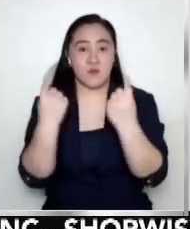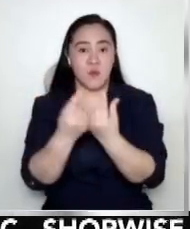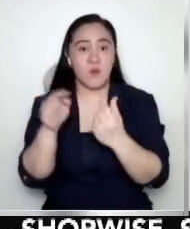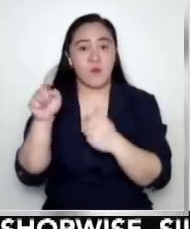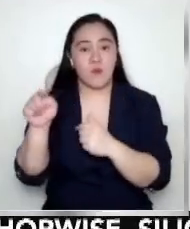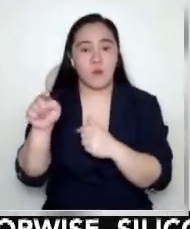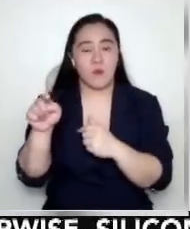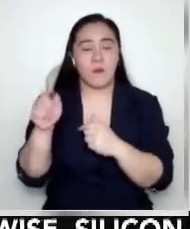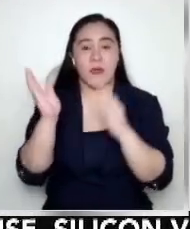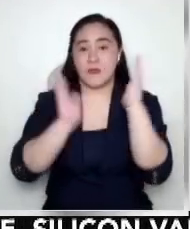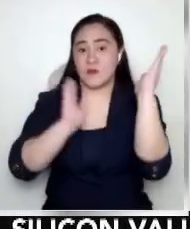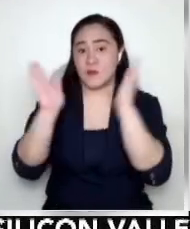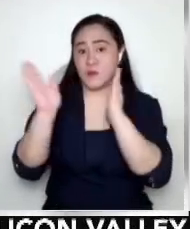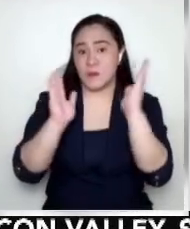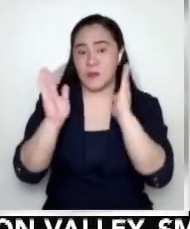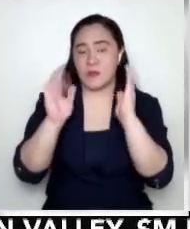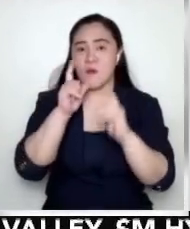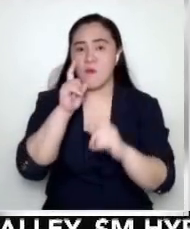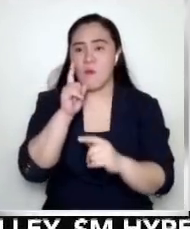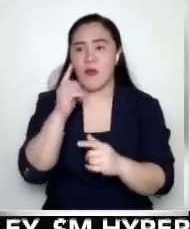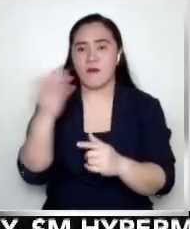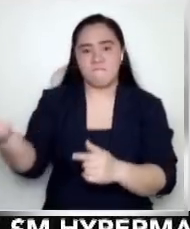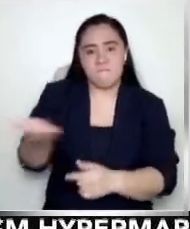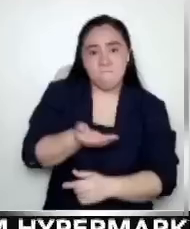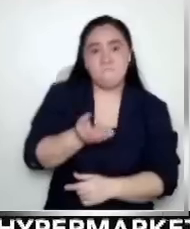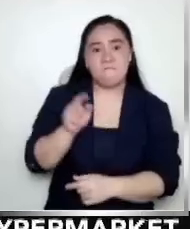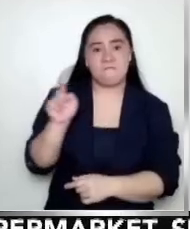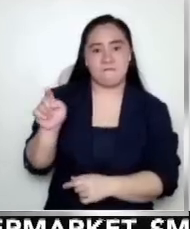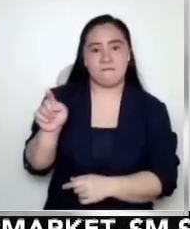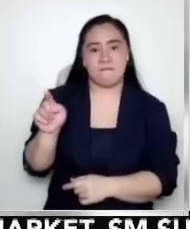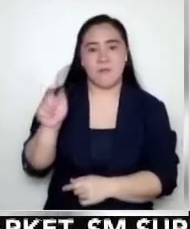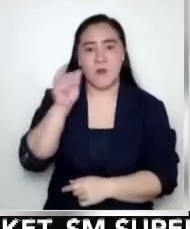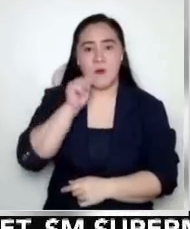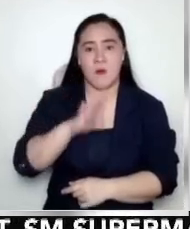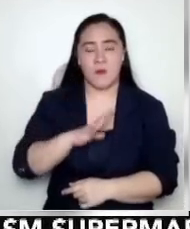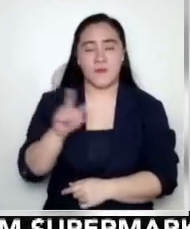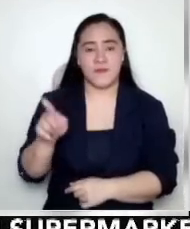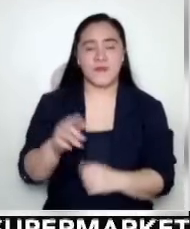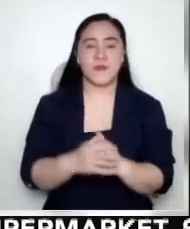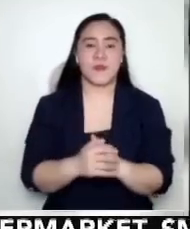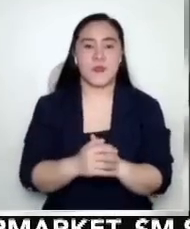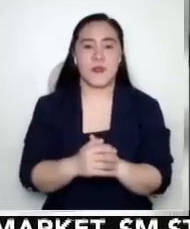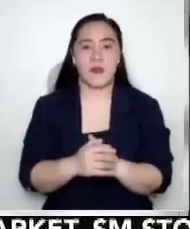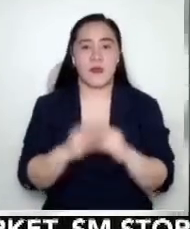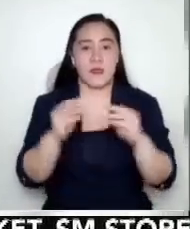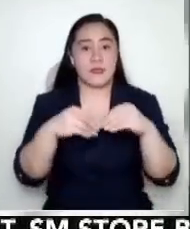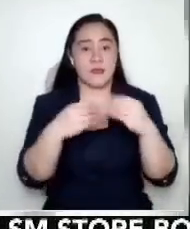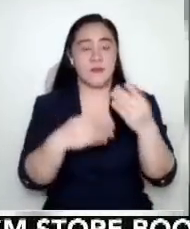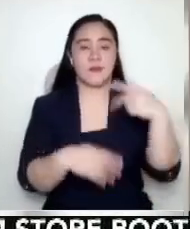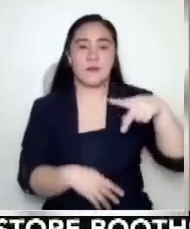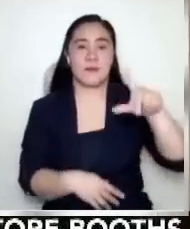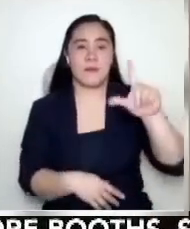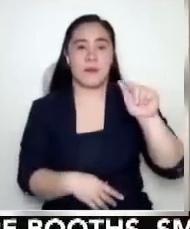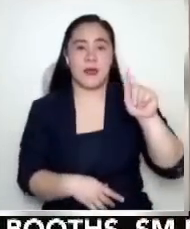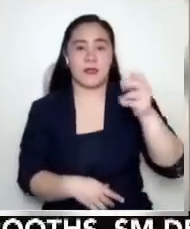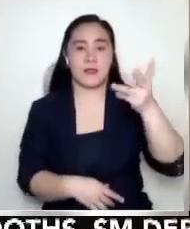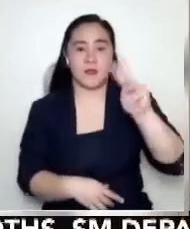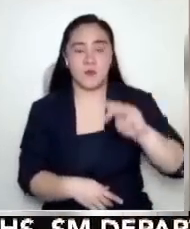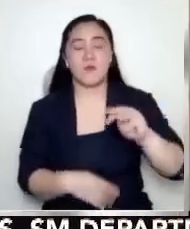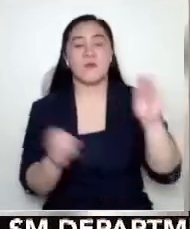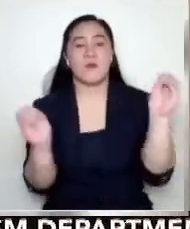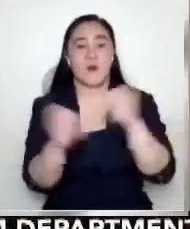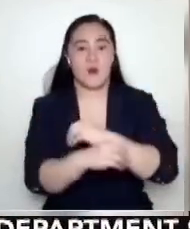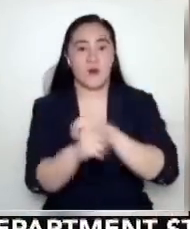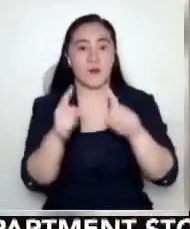ahensyang nag-recruit kay Ranara. Pati na ang kinatawan ng Platinum International Office, ang Foreign Recruitment Agency sa